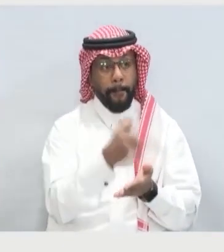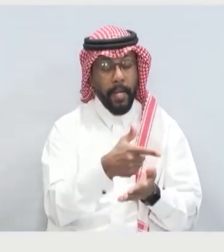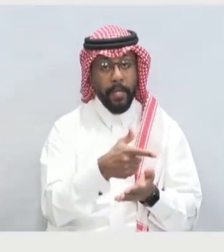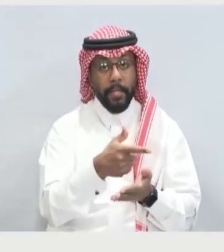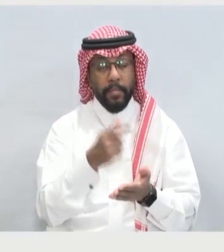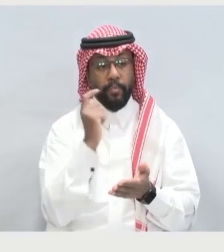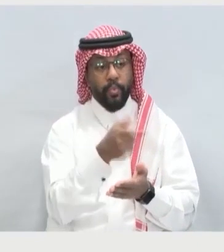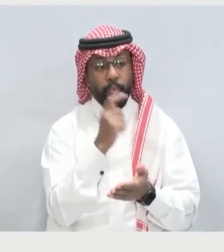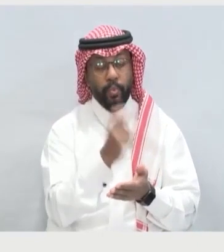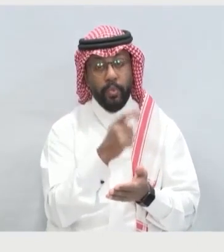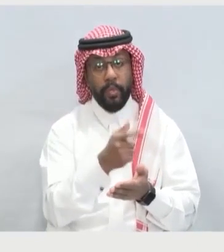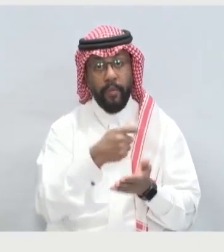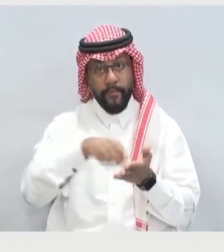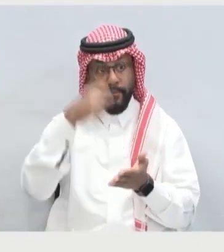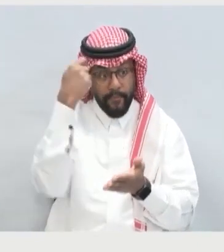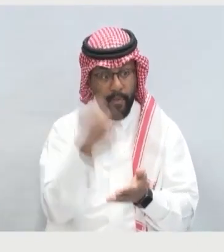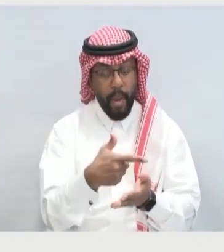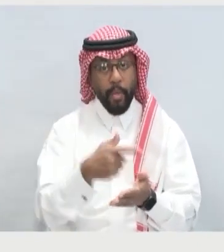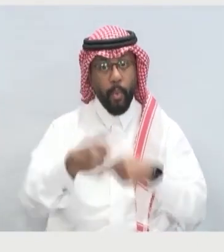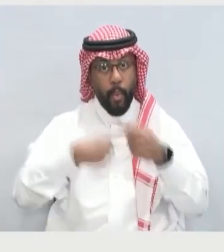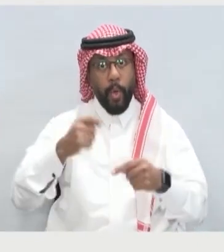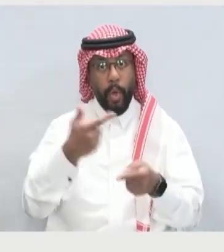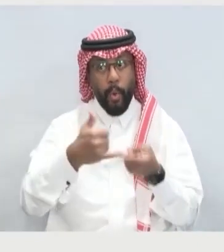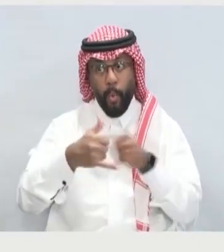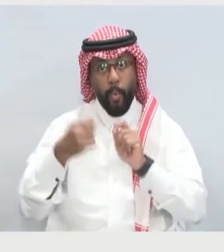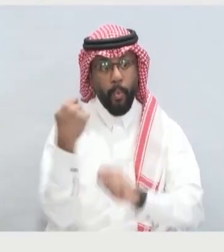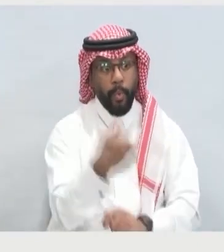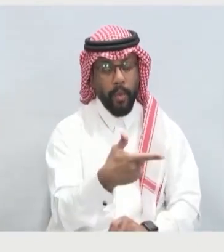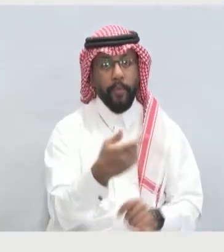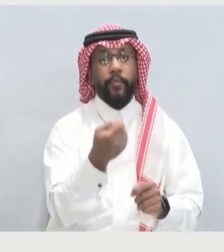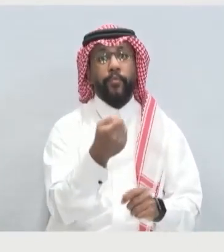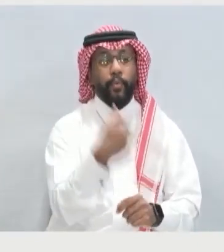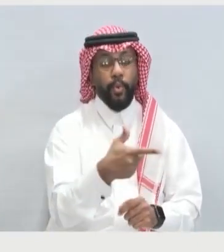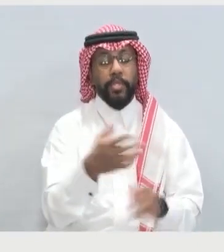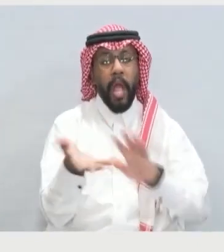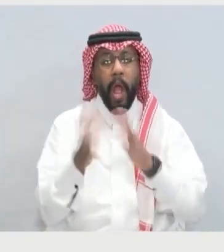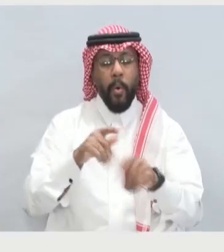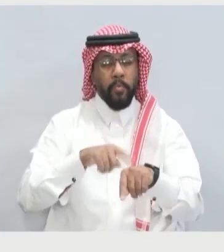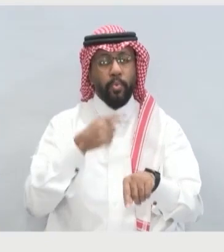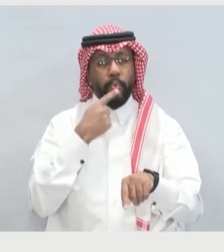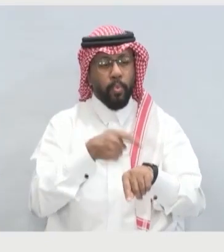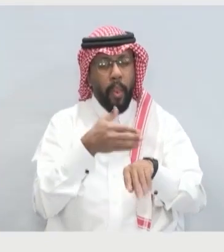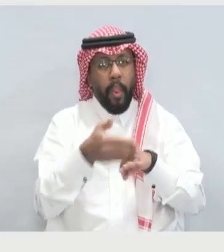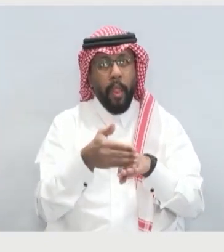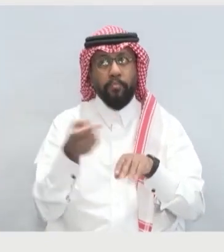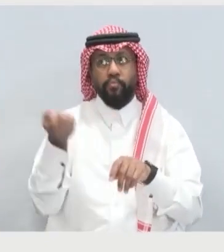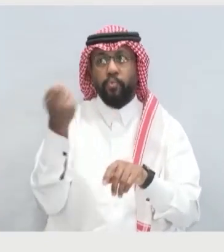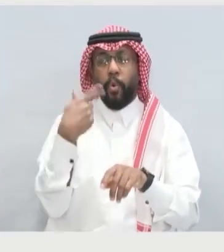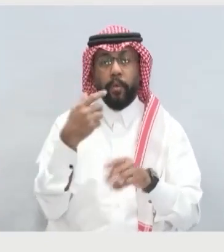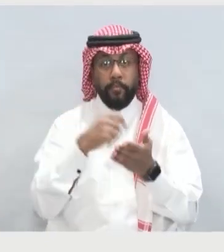مدفوعات نقديه فوريه او وعودا بالدفع في المستقبل اذا سندفع بعد مثلا تصريف هذه